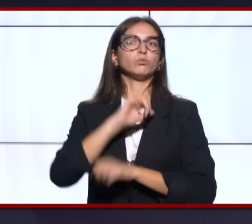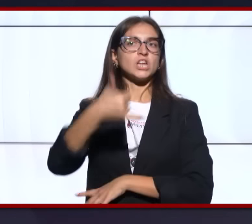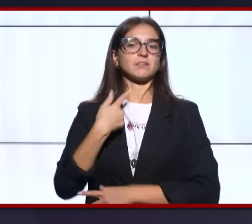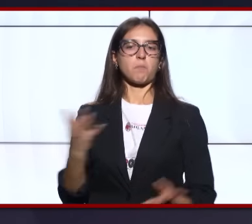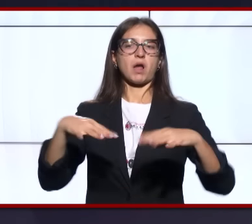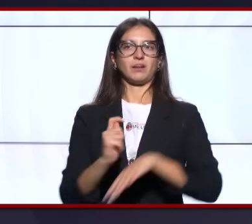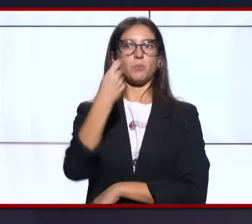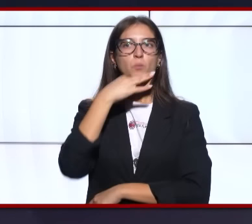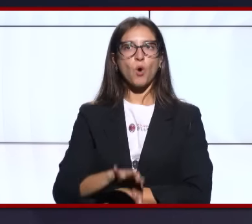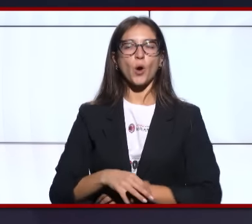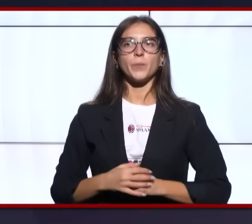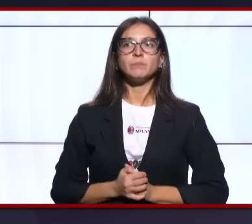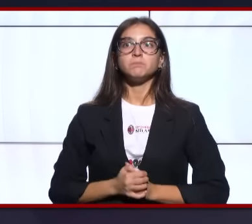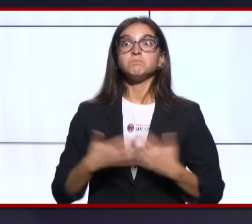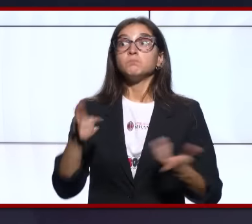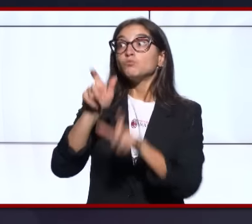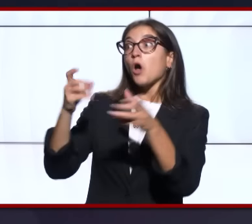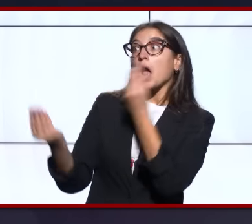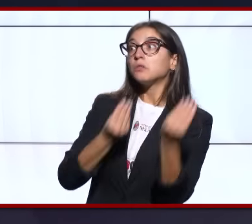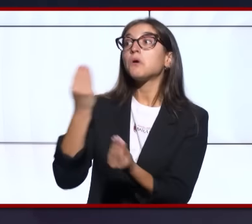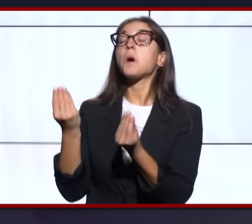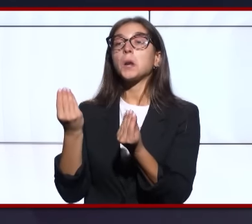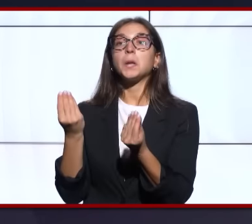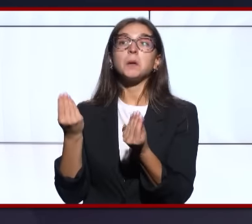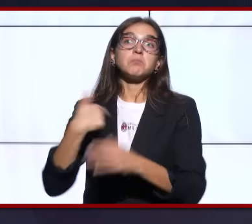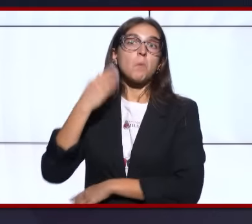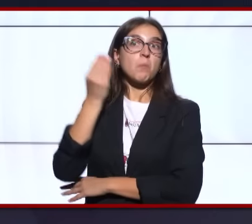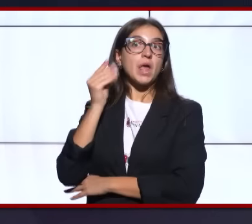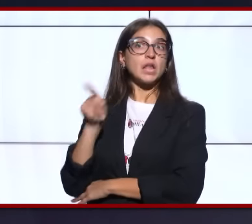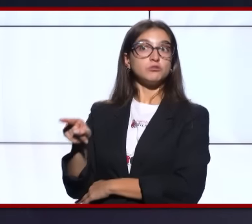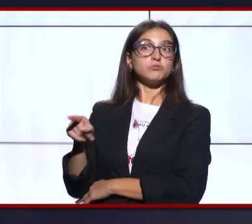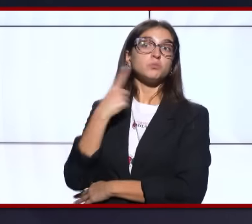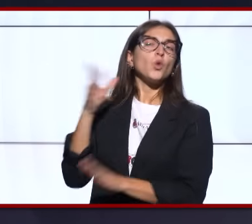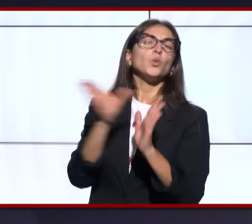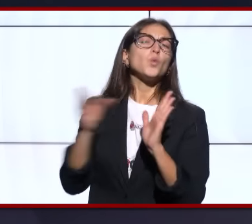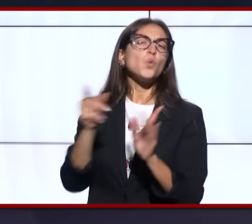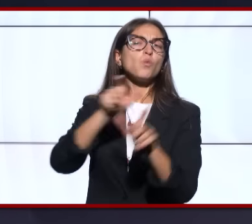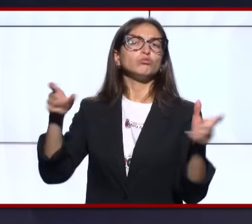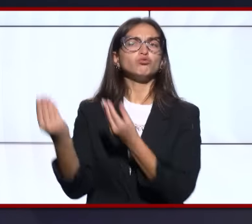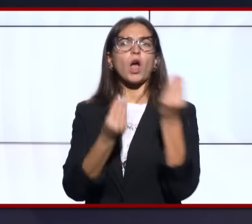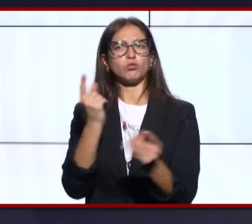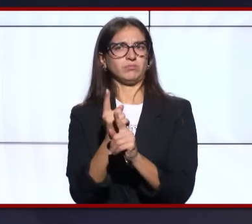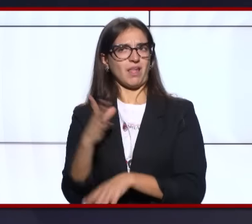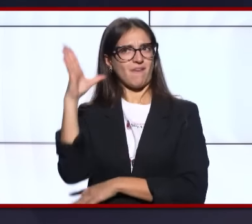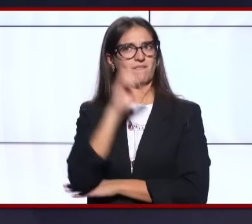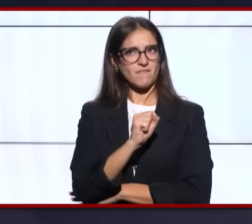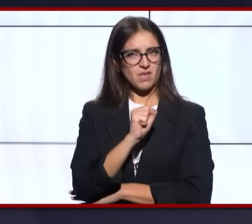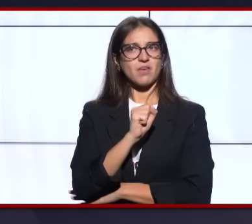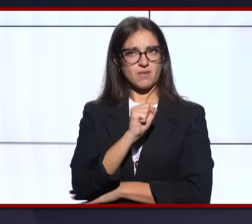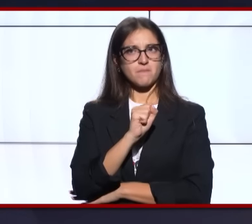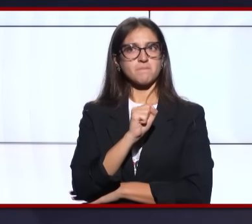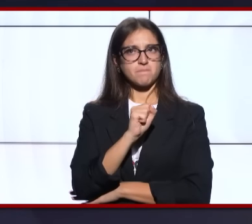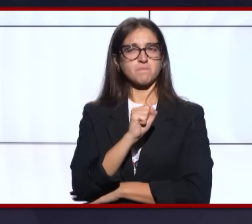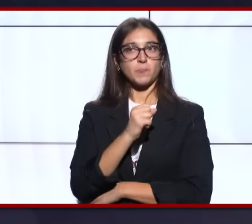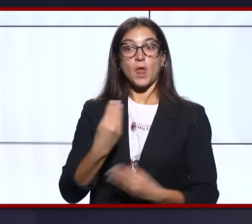partita dei giocatori Penso che tutti devono capire che che che quando